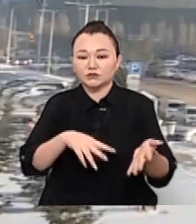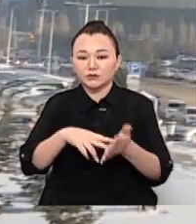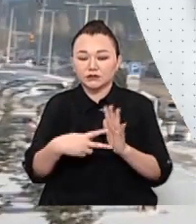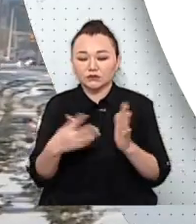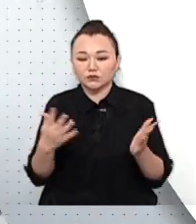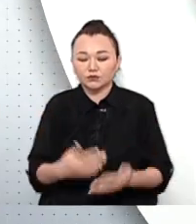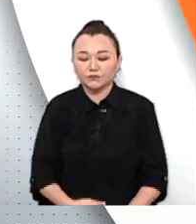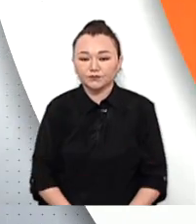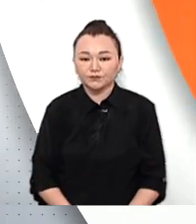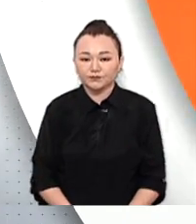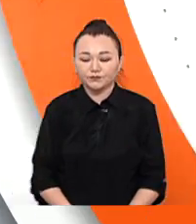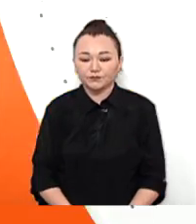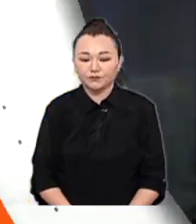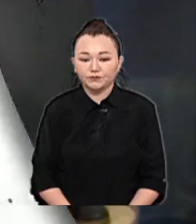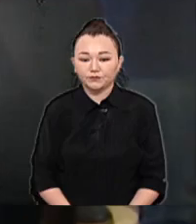қандай?